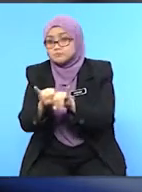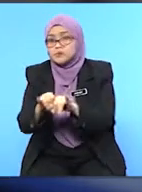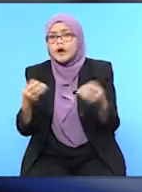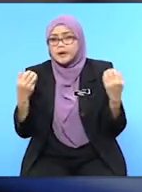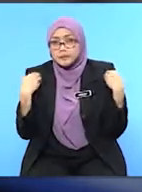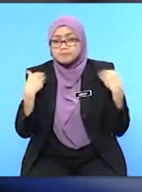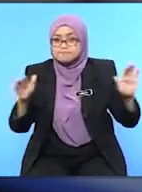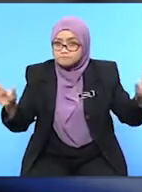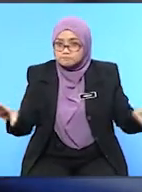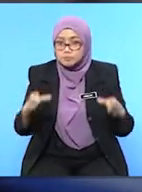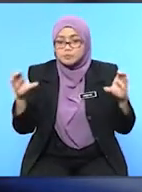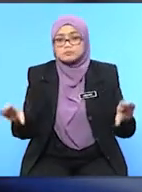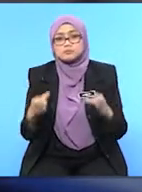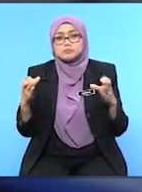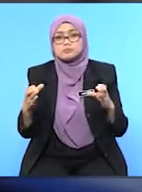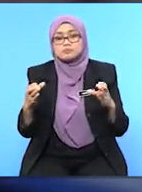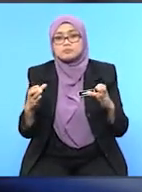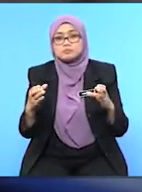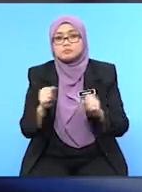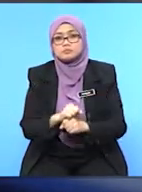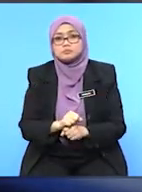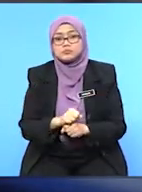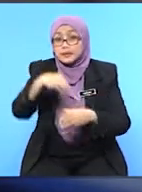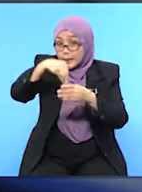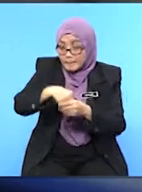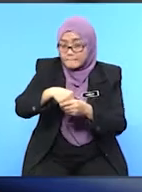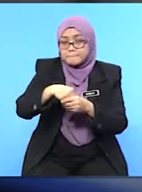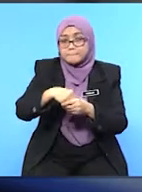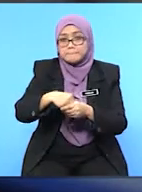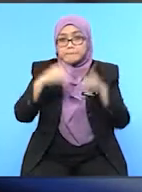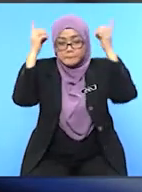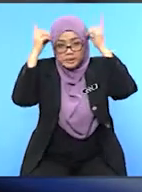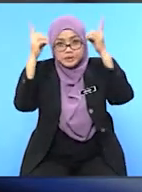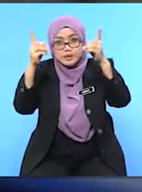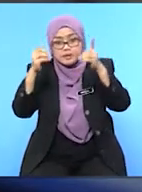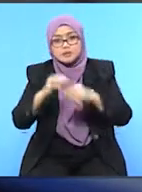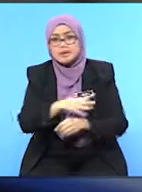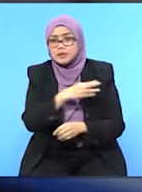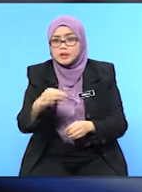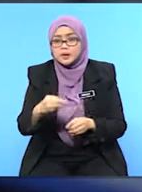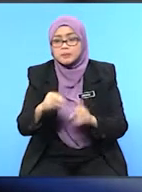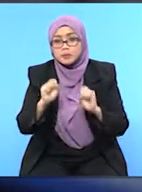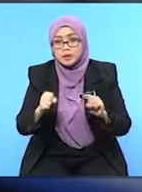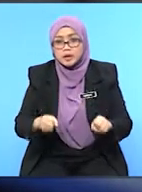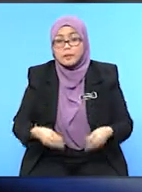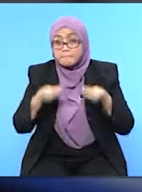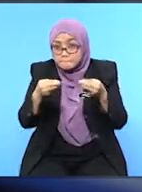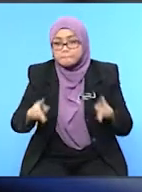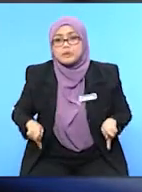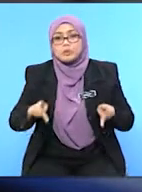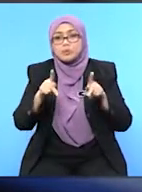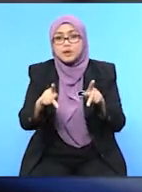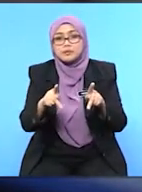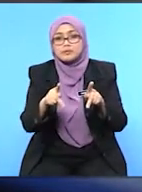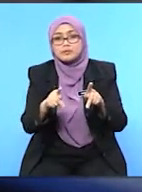membuat pendemokrasian pendidikan ke akun democration pendidikan ini memberi peluang dan meningkatkan